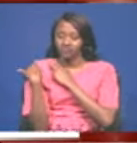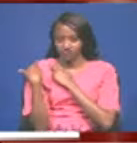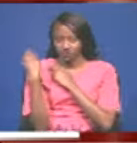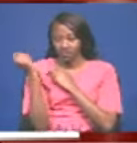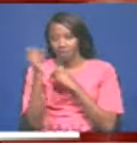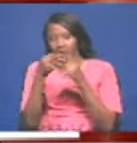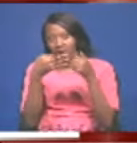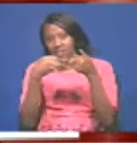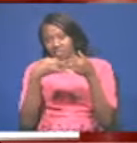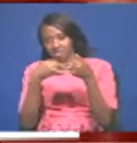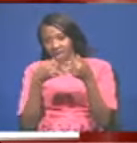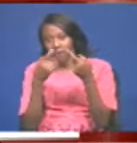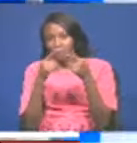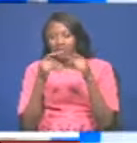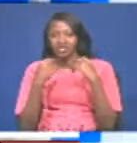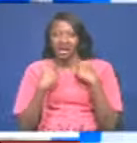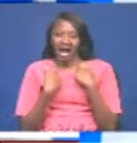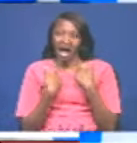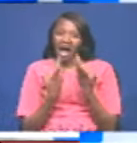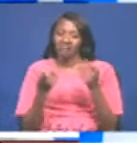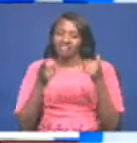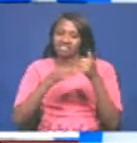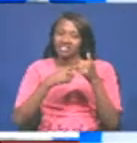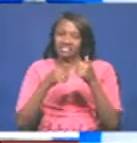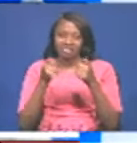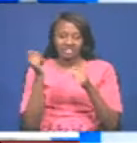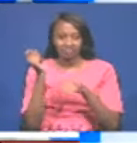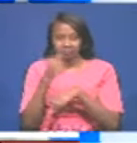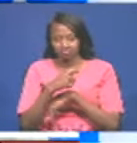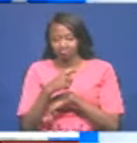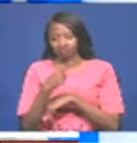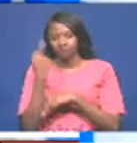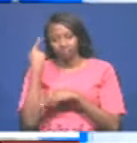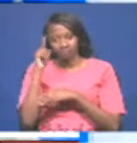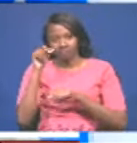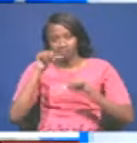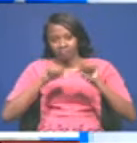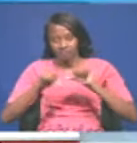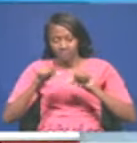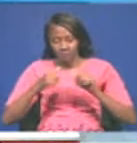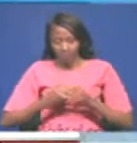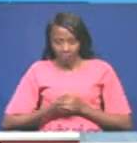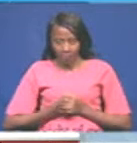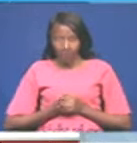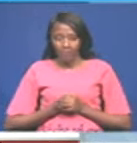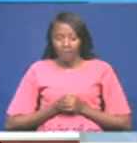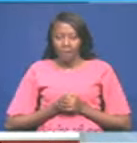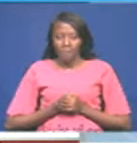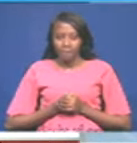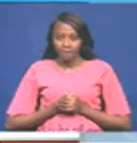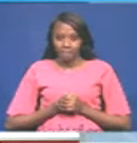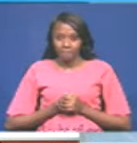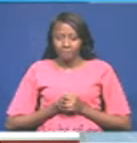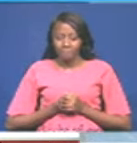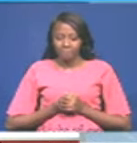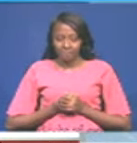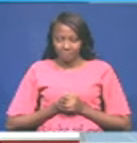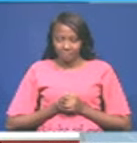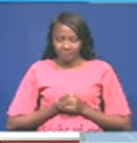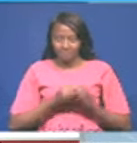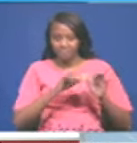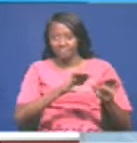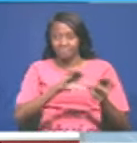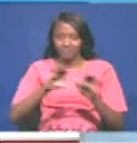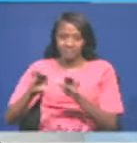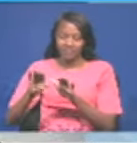muda wa mwezi 6 kulihudumia taifa. Khalid Abdullahi, Darubini. Kwingine kwa mtazamaji